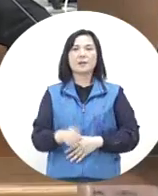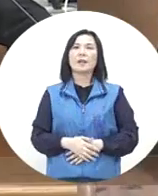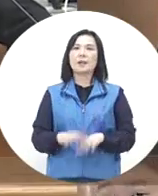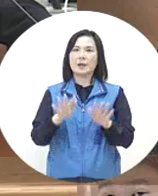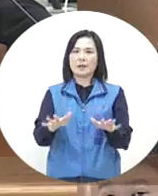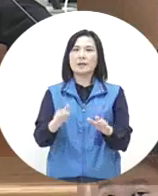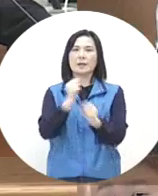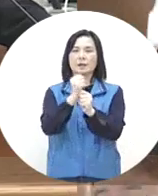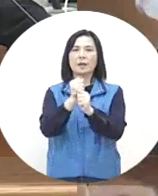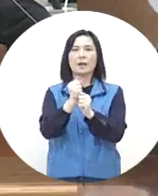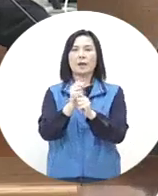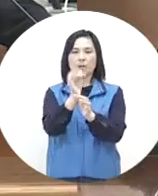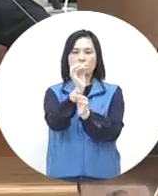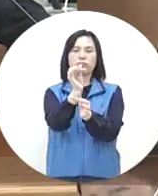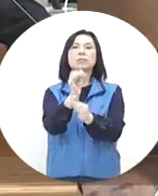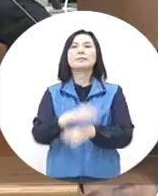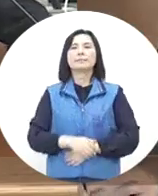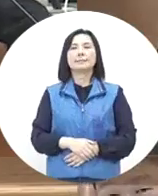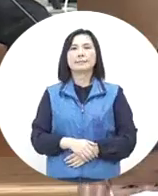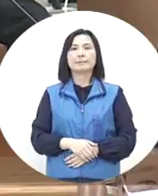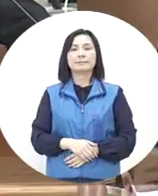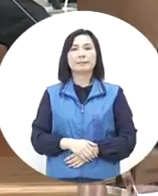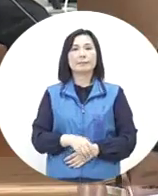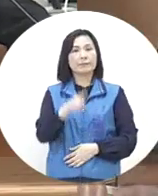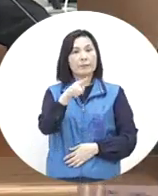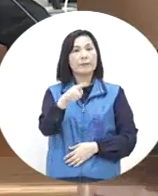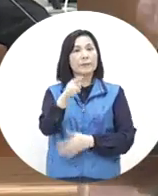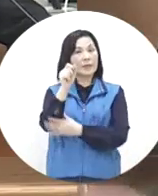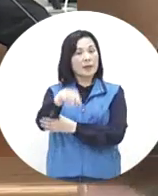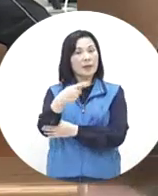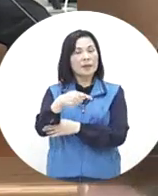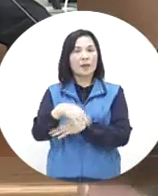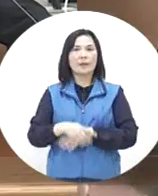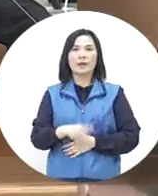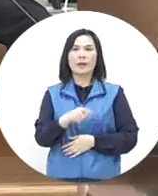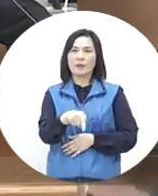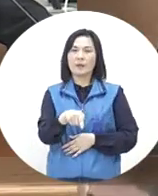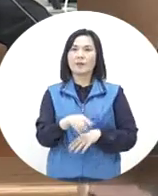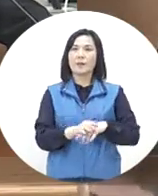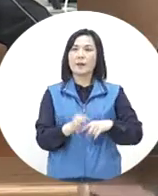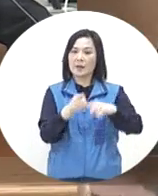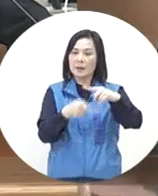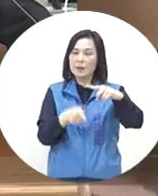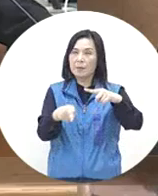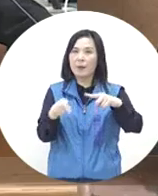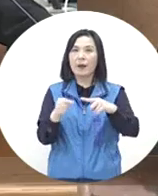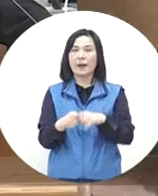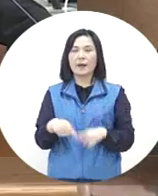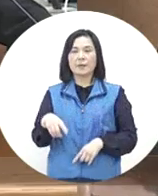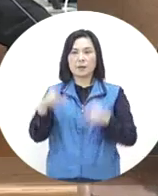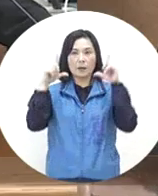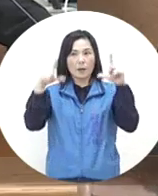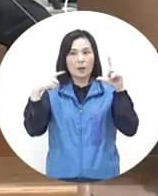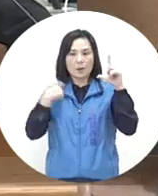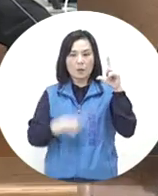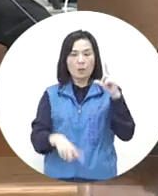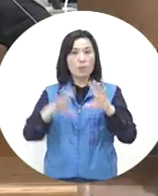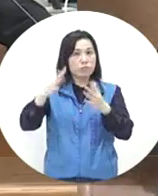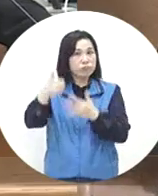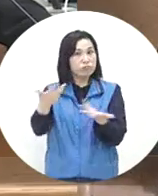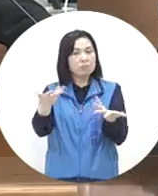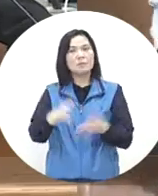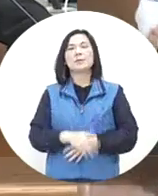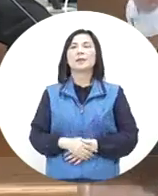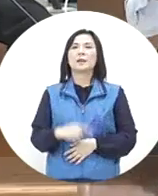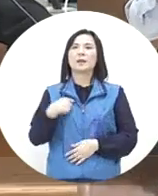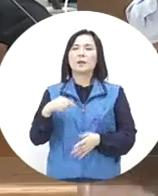工作做好。 那你会不会赞同在代职参选的这种问题？ 我努力把握当下，起码好好做代